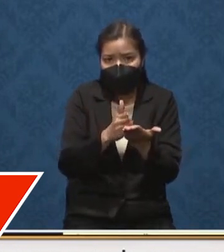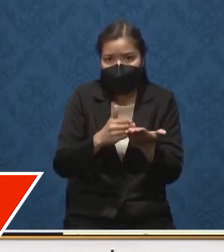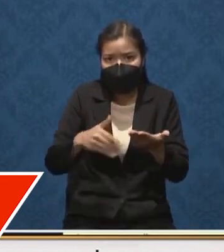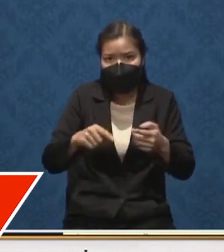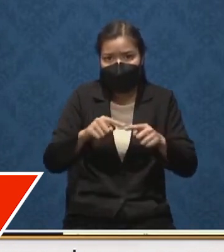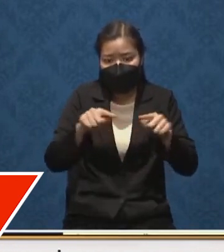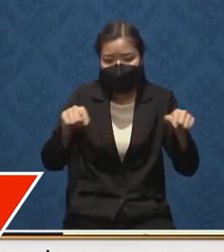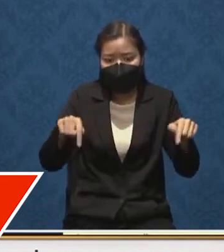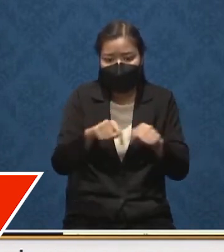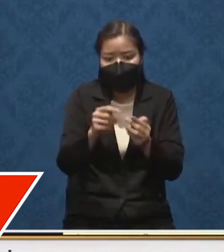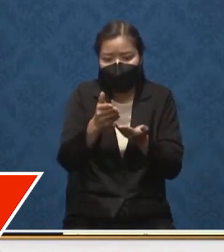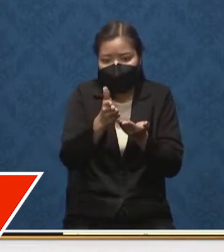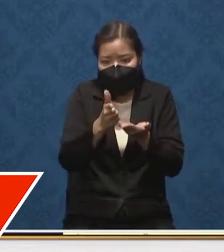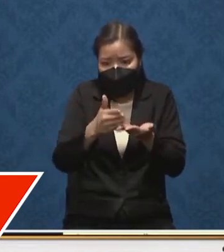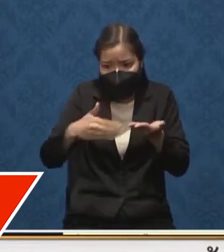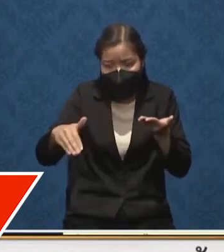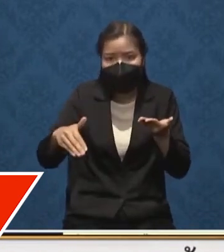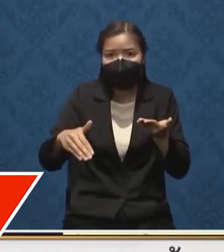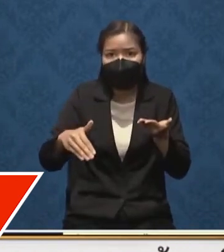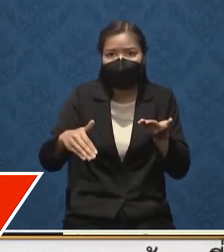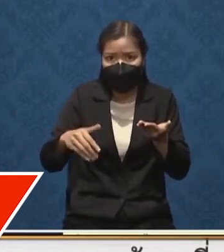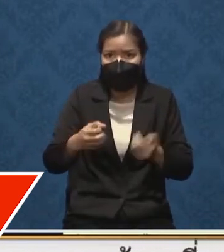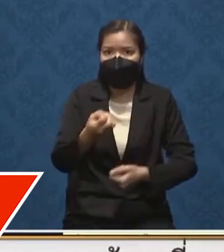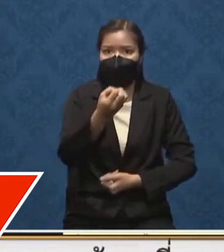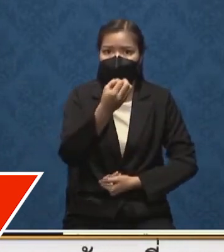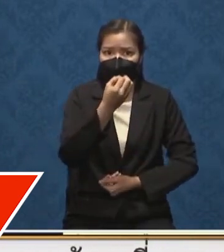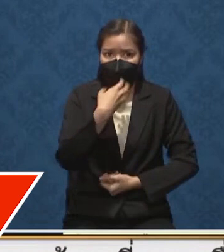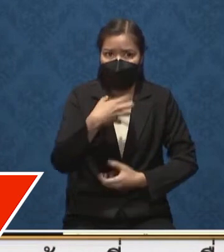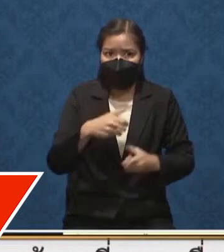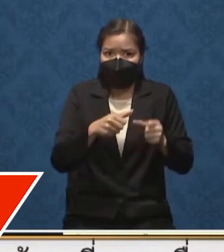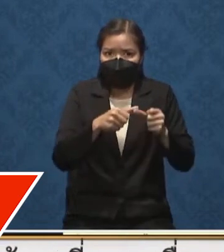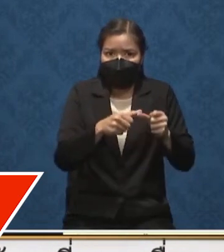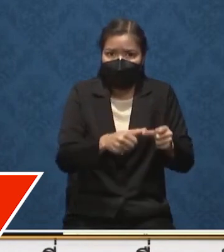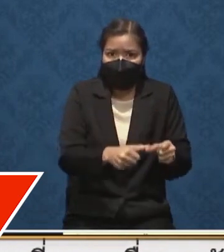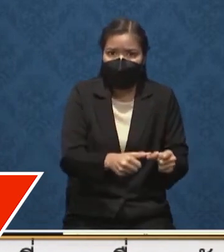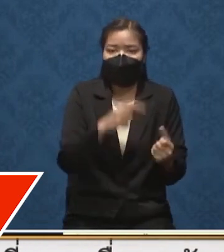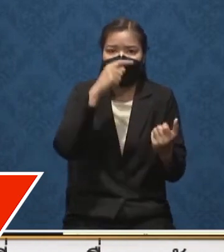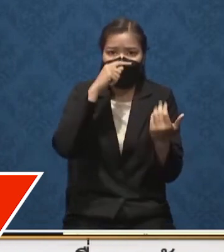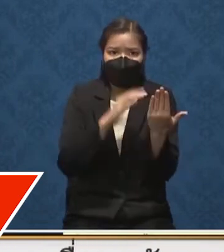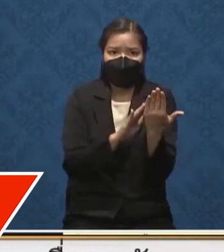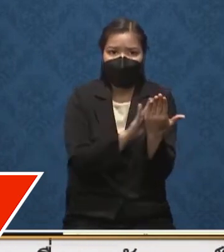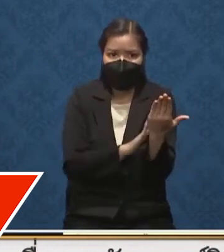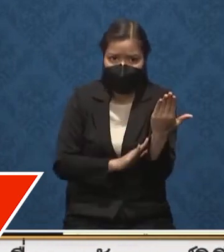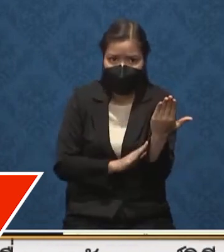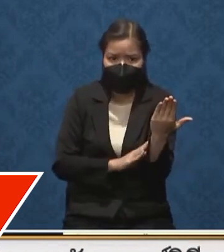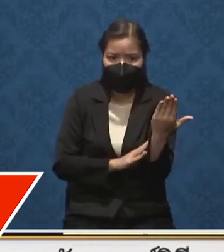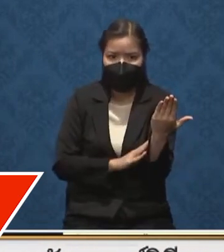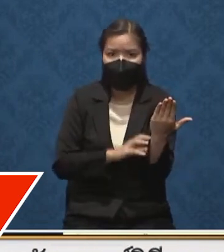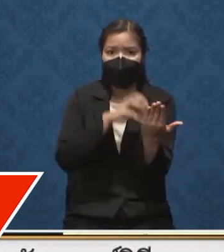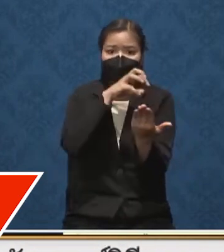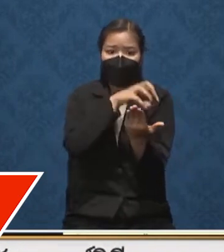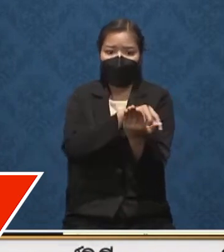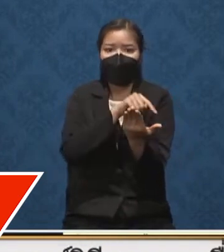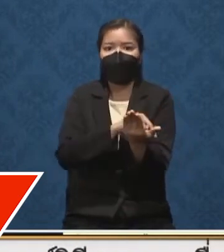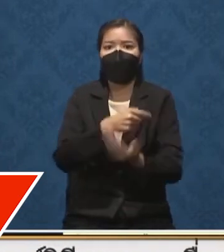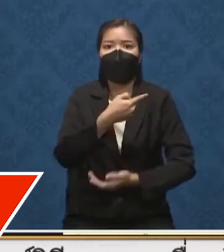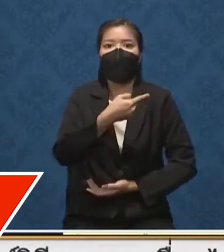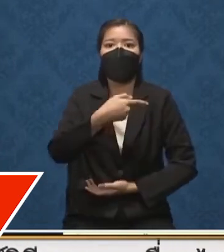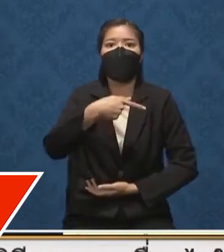ยืนยันว่าจะอยู่กับสยามเกาะหลีเป๊ะจึงยังเป็นของประเทศไทยอยู่จนถึง